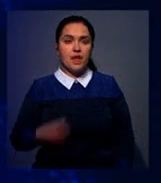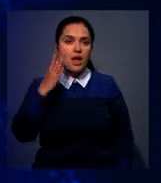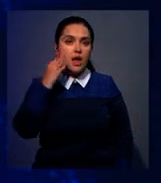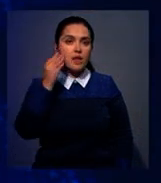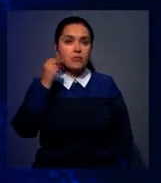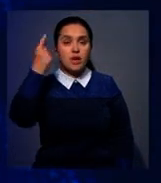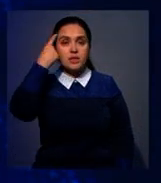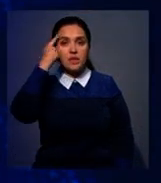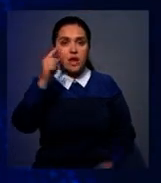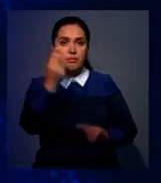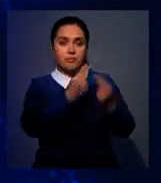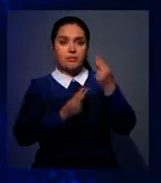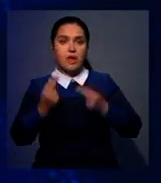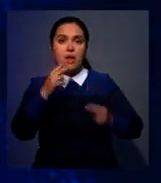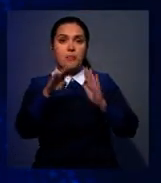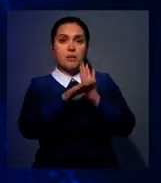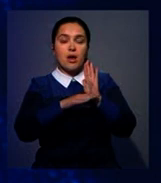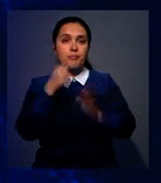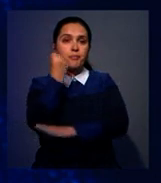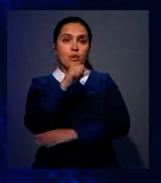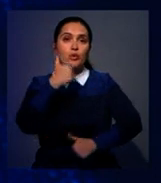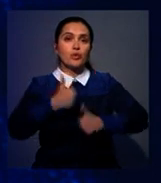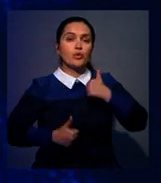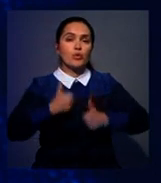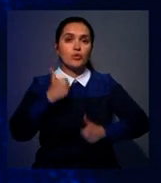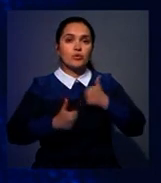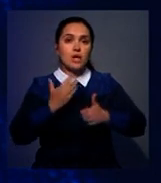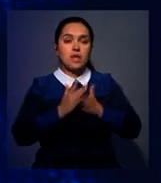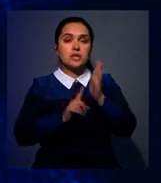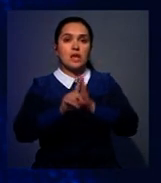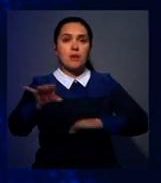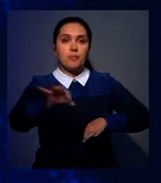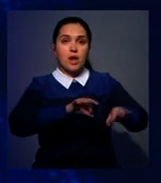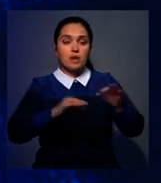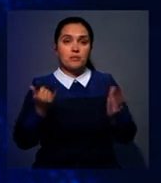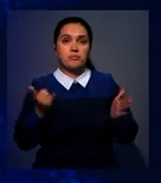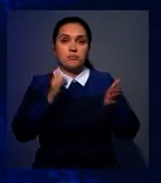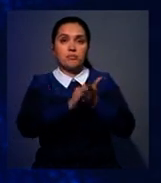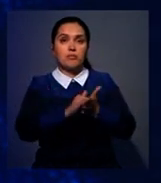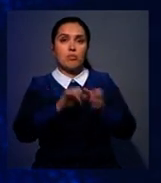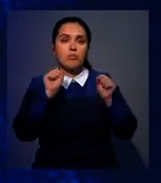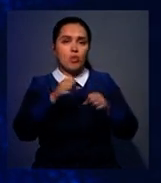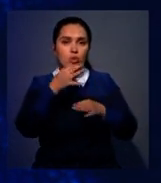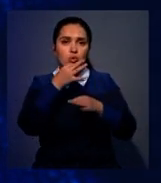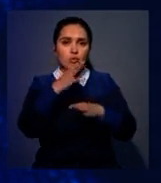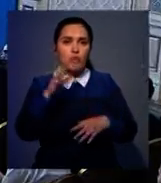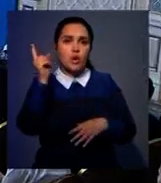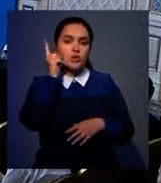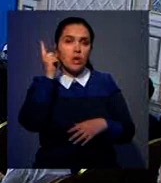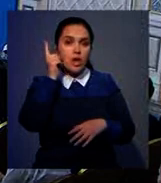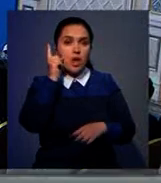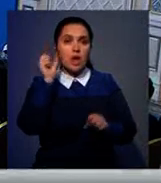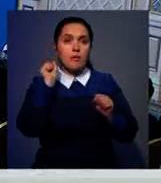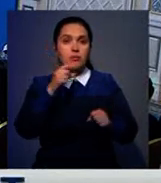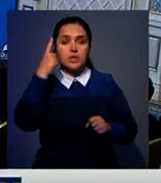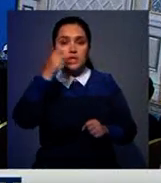Алматинский разработчик дизайнерской программы победил в конкурсе стартап-проектов. Новое приложение можно установить абсолютно на любое устройство. Так,